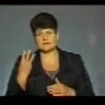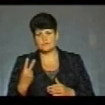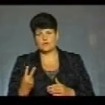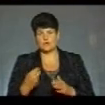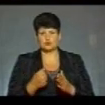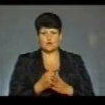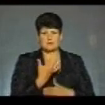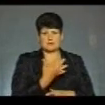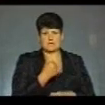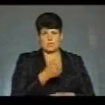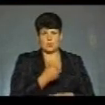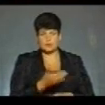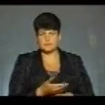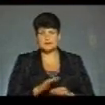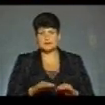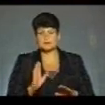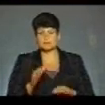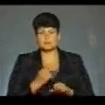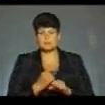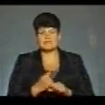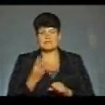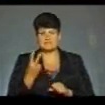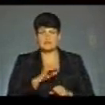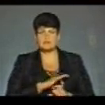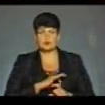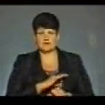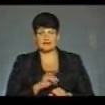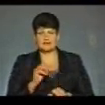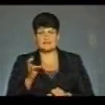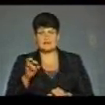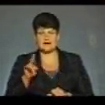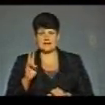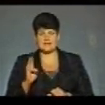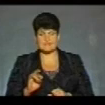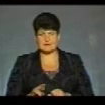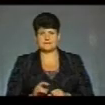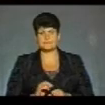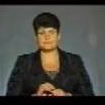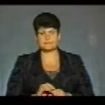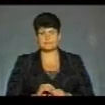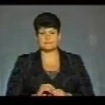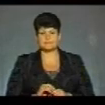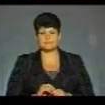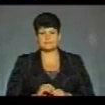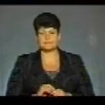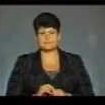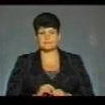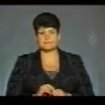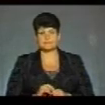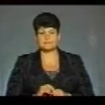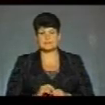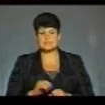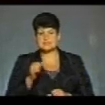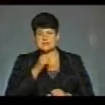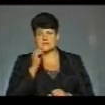до 5 років. З дітьми працюватимуть дві виховательки та няня. Світлана Кметь розповідає про свої обов'язки. Старші